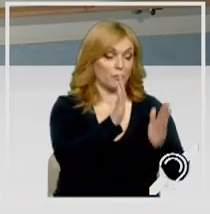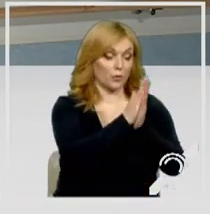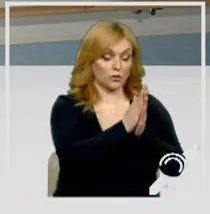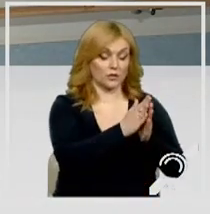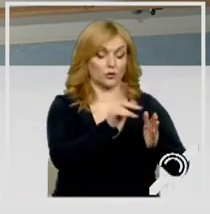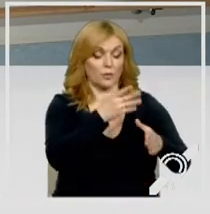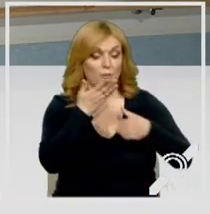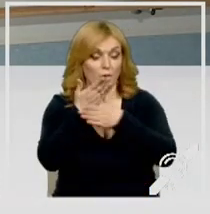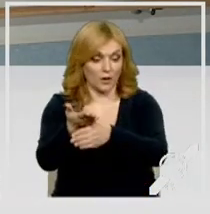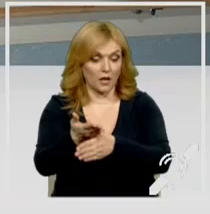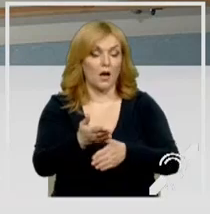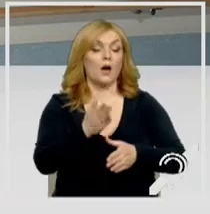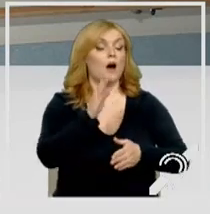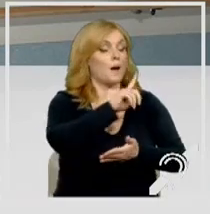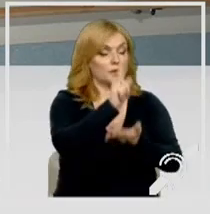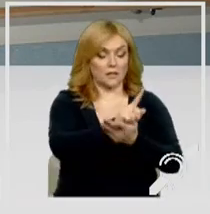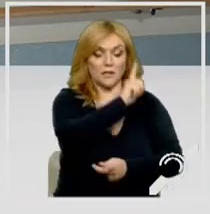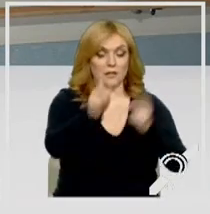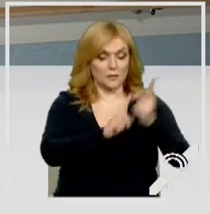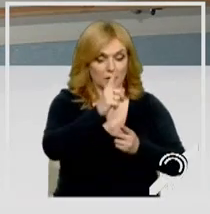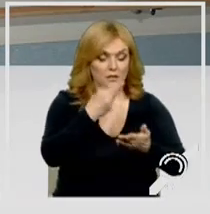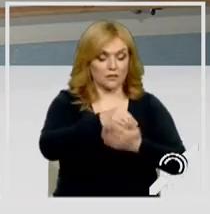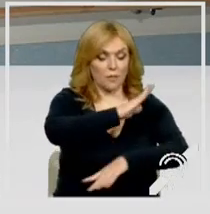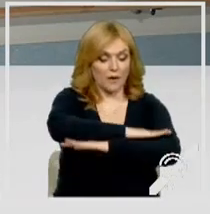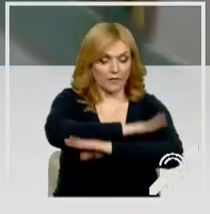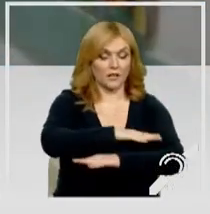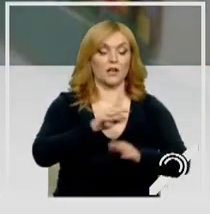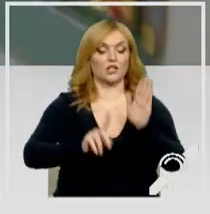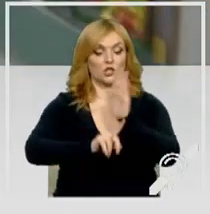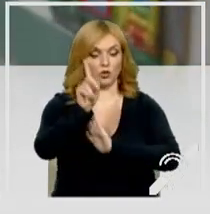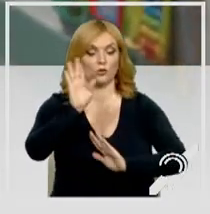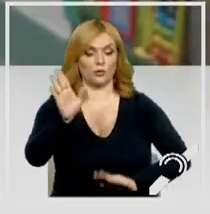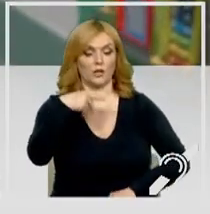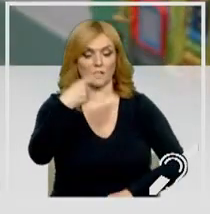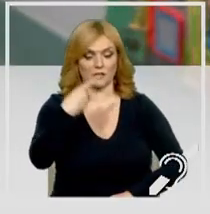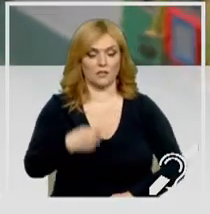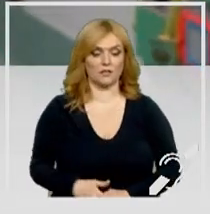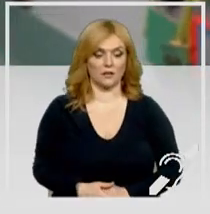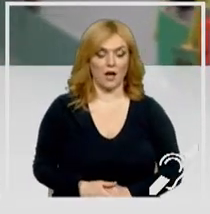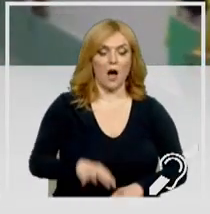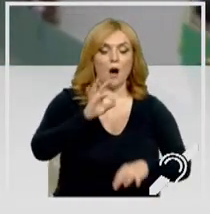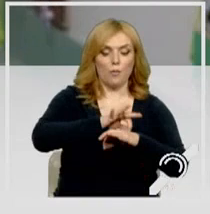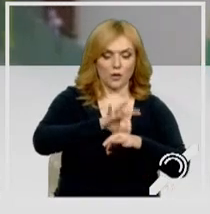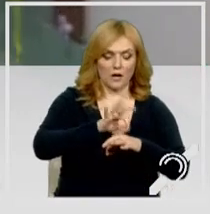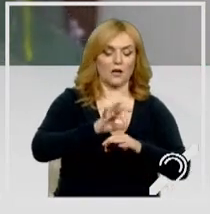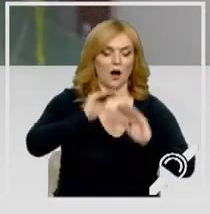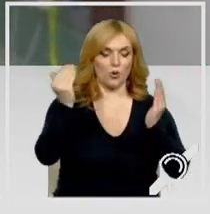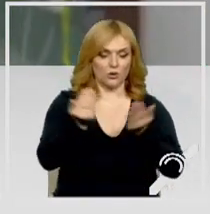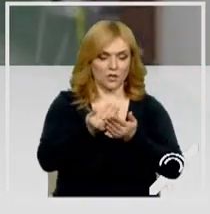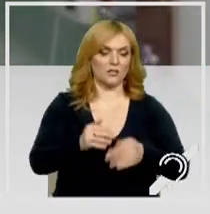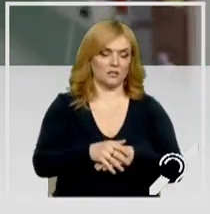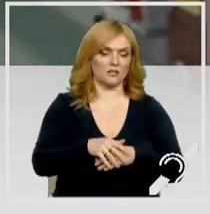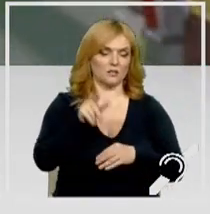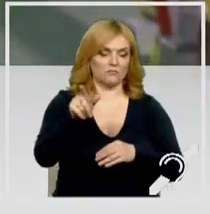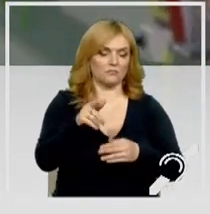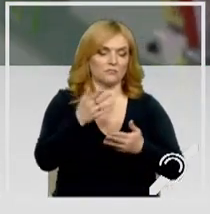că își va schimba comportamentul, va începe să mai vorbească. Autismul este o tulburare care afectează comunicarea, interacțiunea